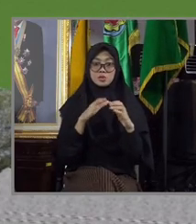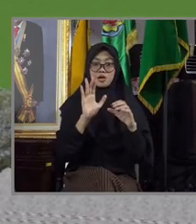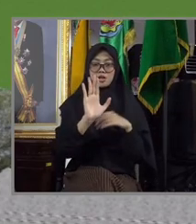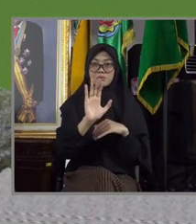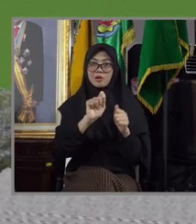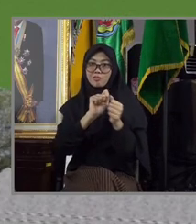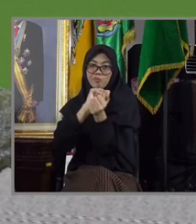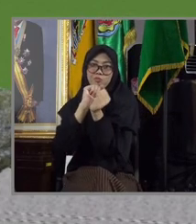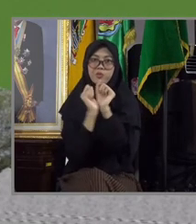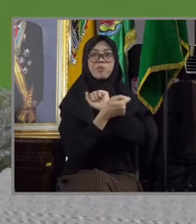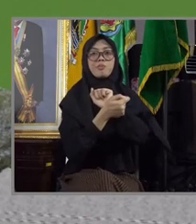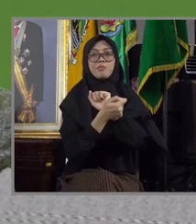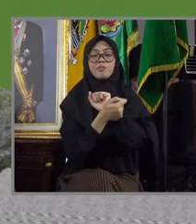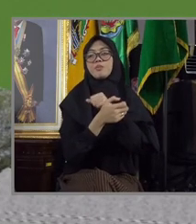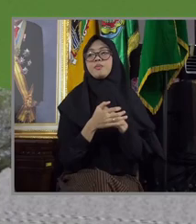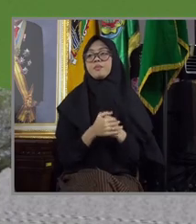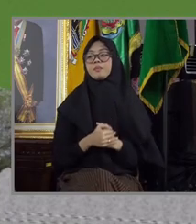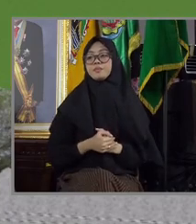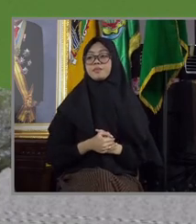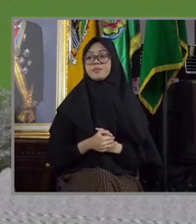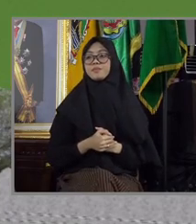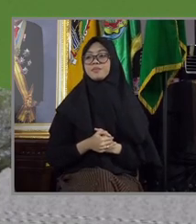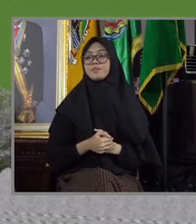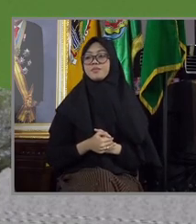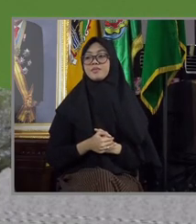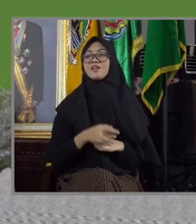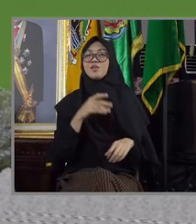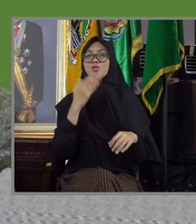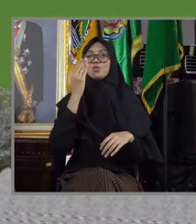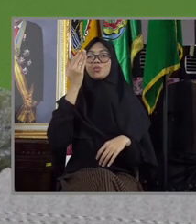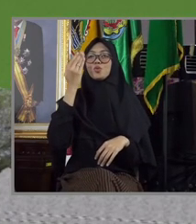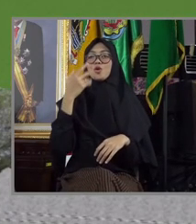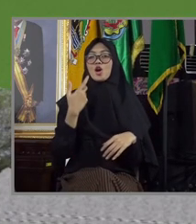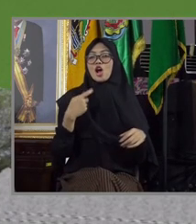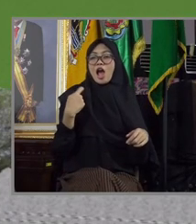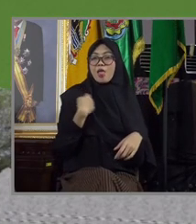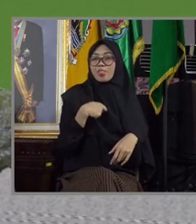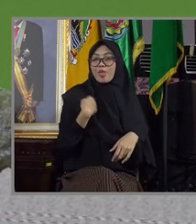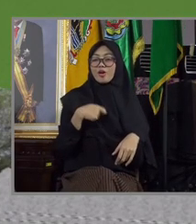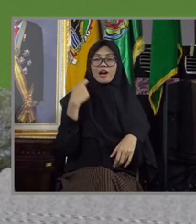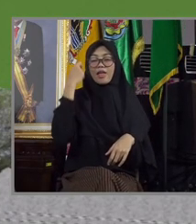Gub sepedaan di situ, wah pasti nggak mau ngantor, kepengennya nongkrong di situ terus.